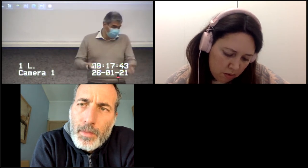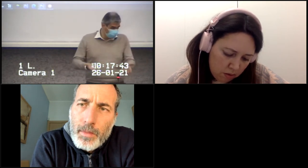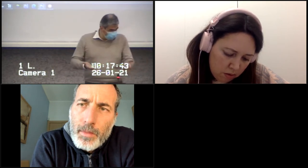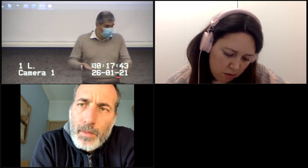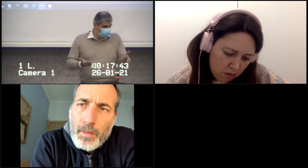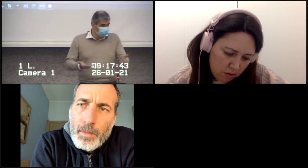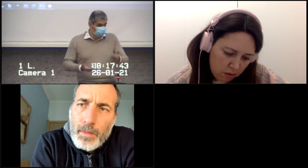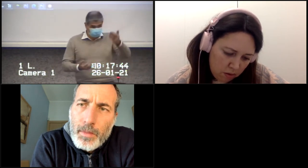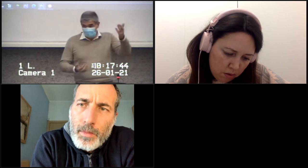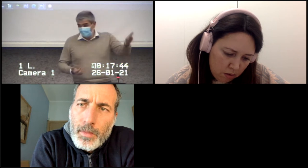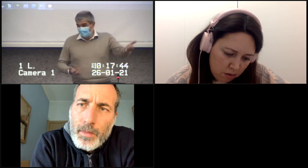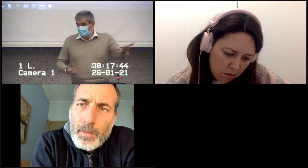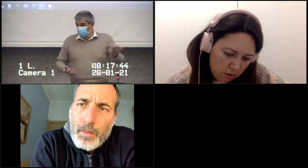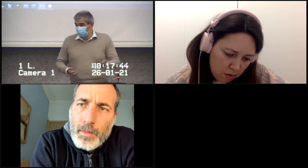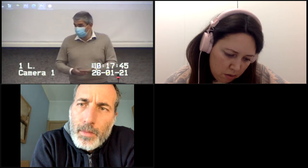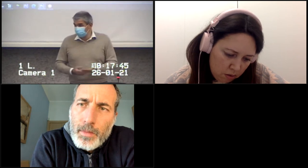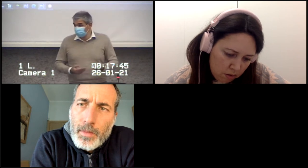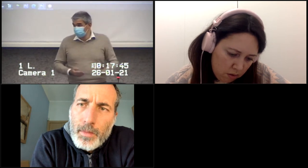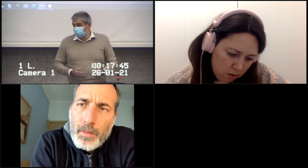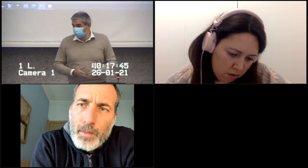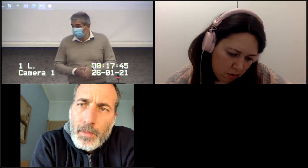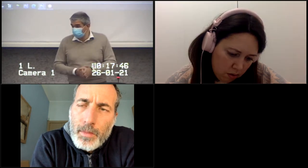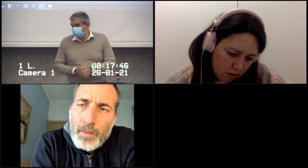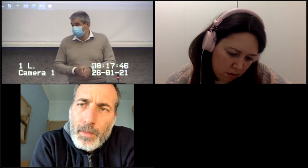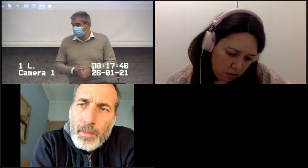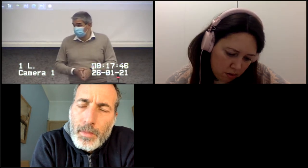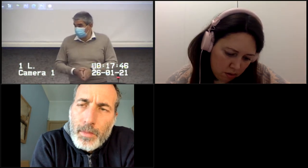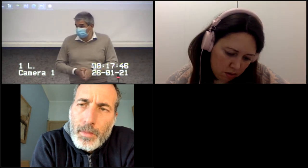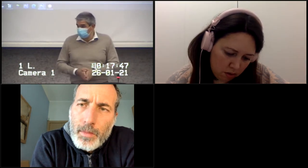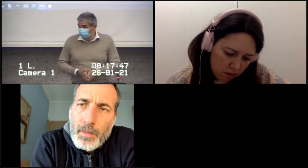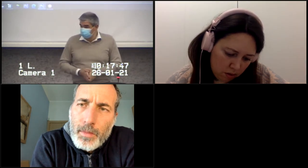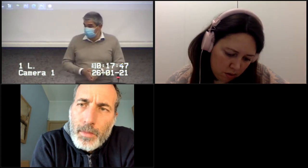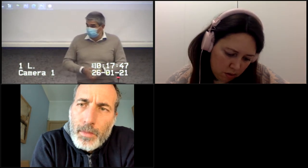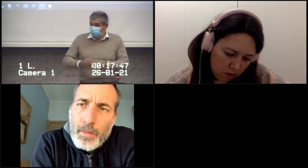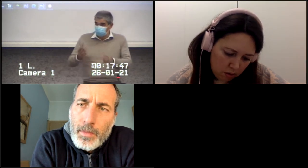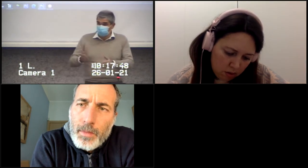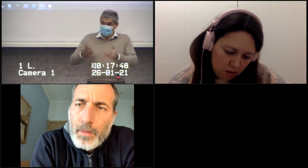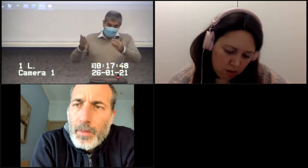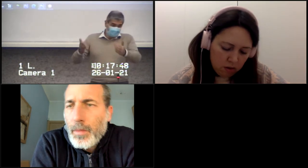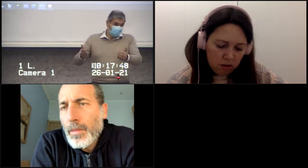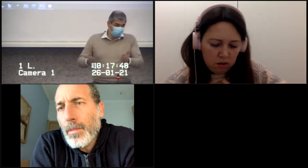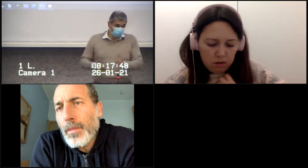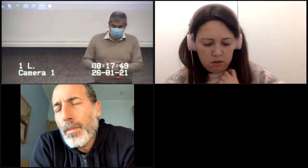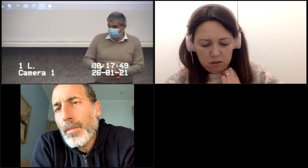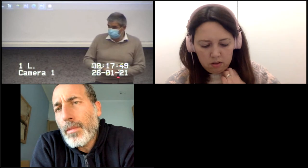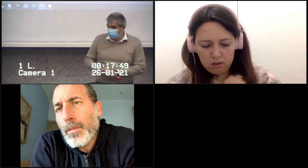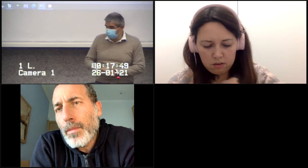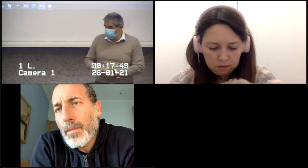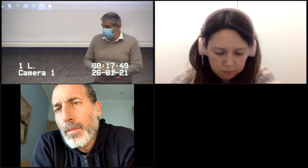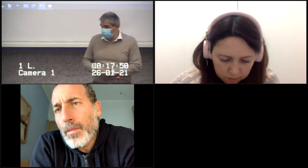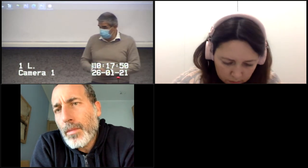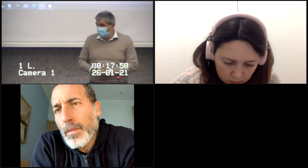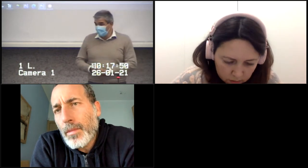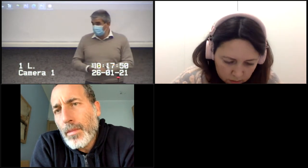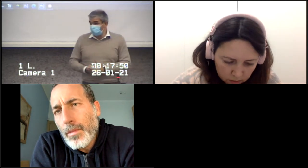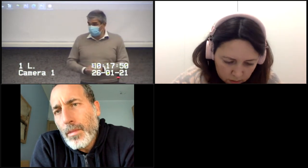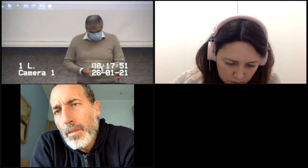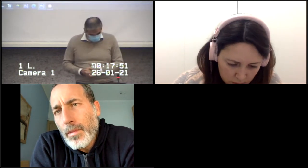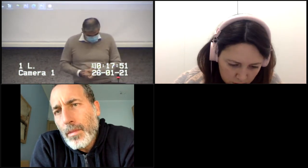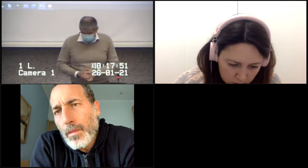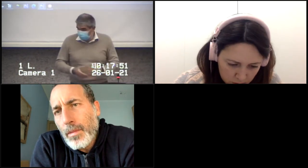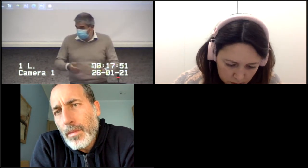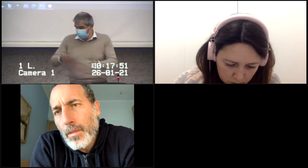Tecnicamente va comunque votato laddove appunto il soggetto proponente non vi abbia a rinunciare, e quindi la proposta dell'amministrazione è